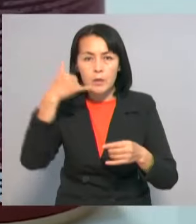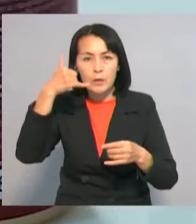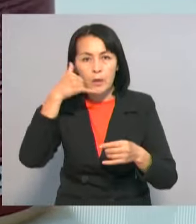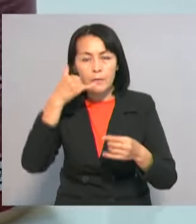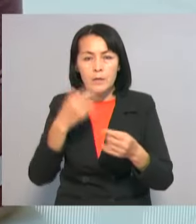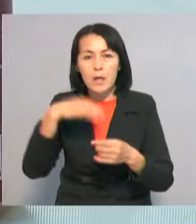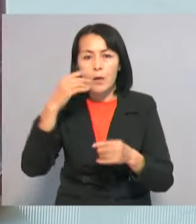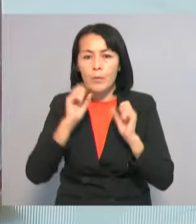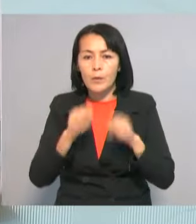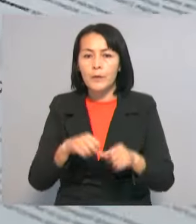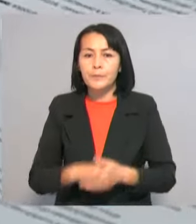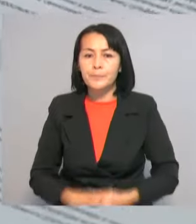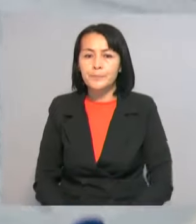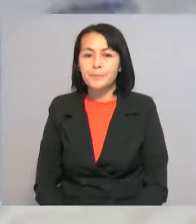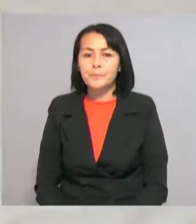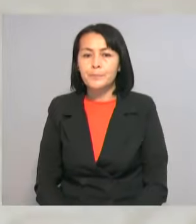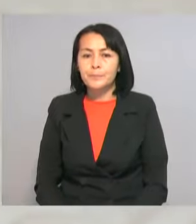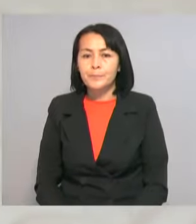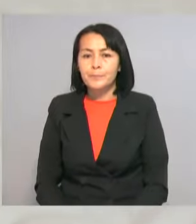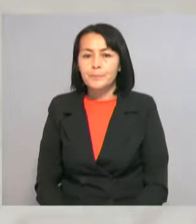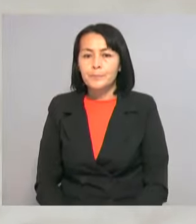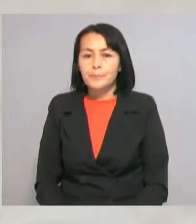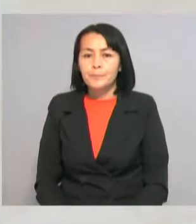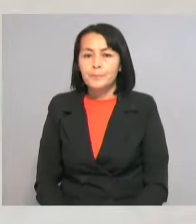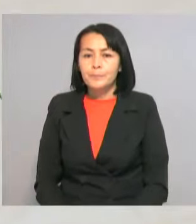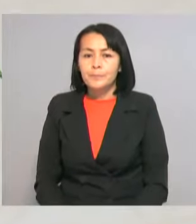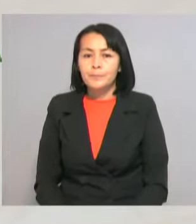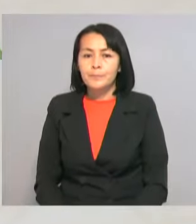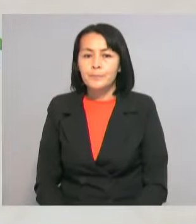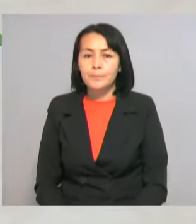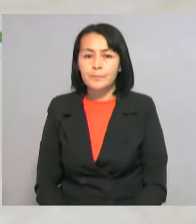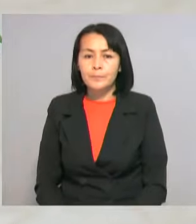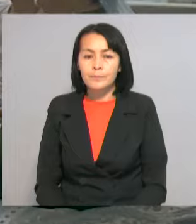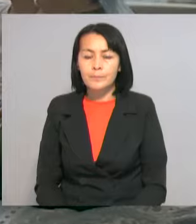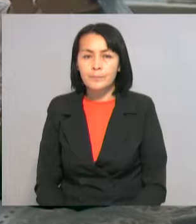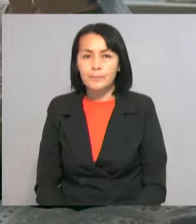телефонға хабарласуға болады. Лаура Сарман, Рулан Рүсімов, Мадижа Парханов. Жаңалықтар.